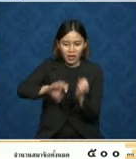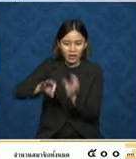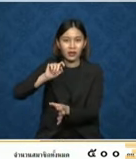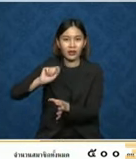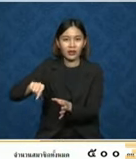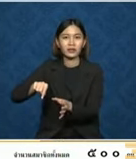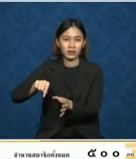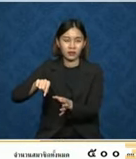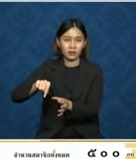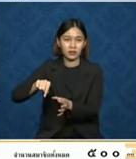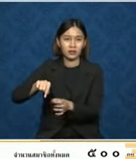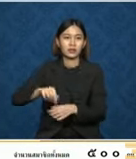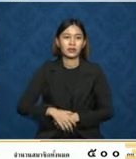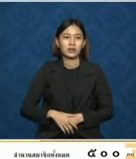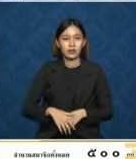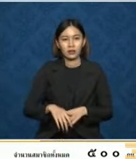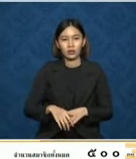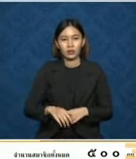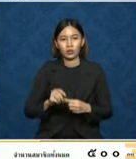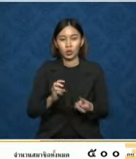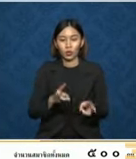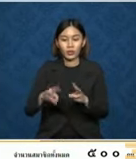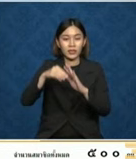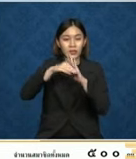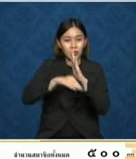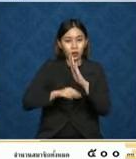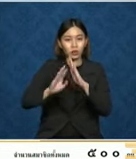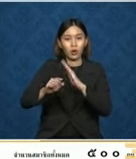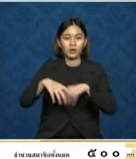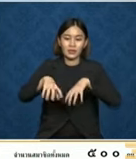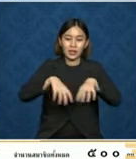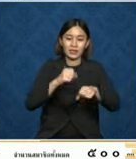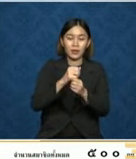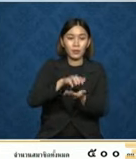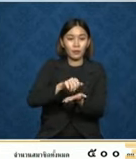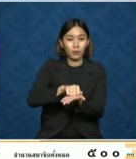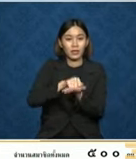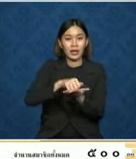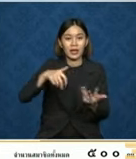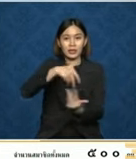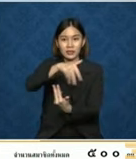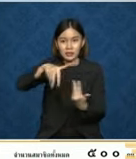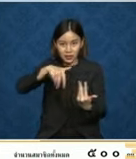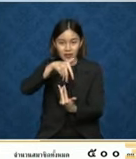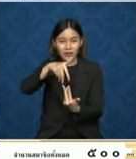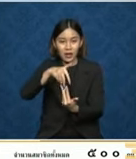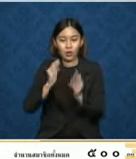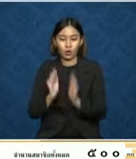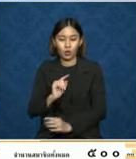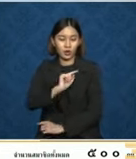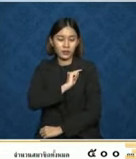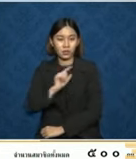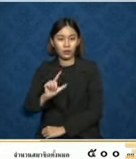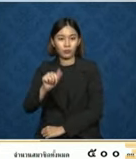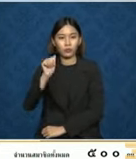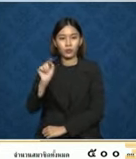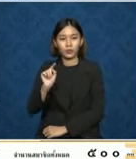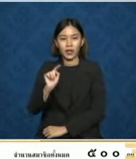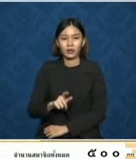ขึ้นแม้ว่าจะถูกจัดเก็บโดยกลไกของการจัดทำบริการสาธารณะซึ่งมีผู้รับผิดชอบหลัก